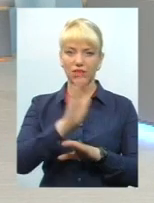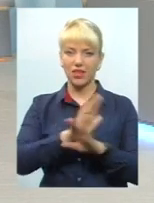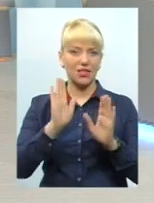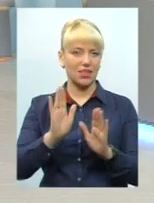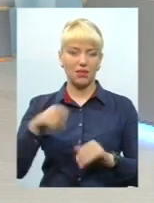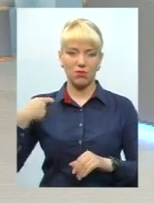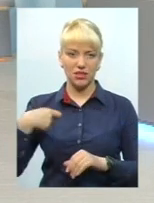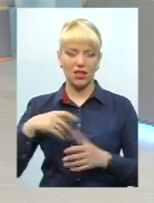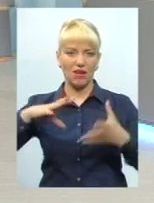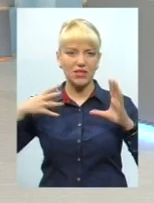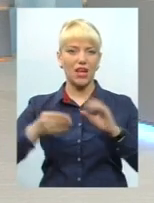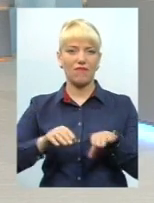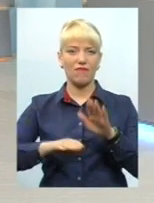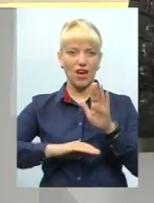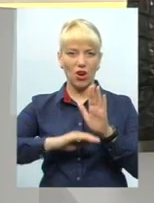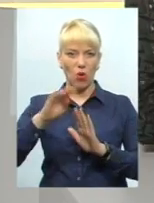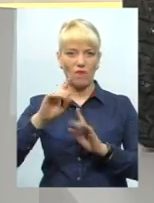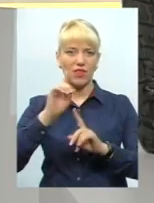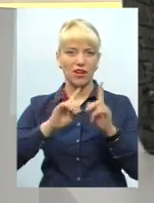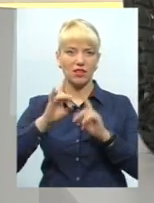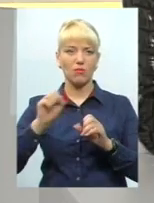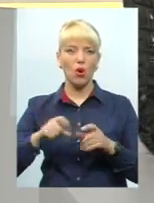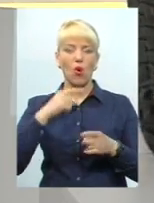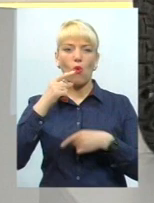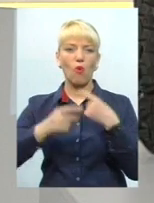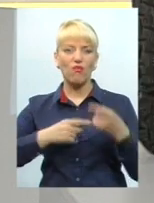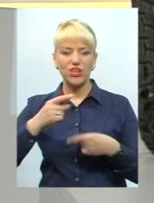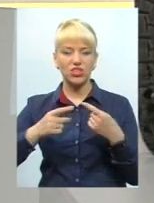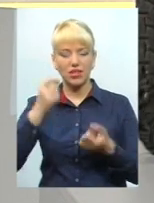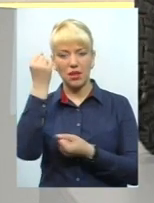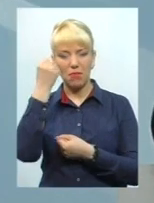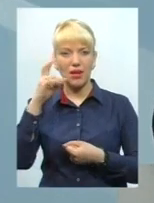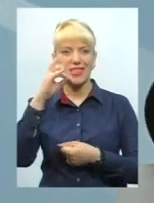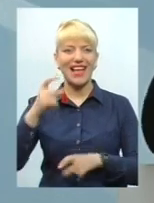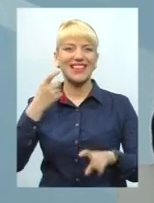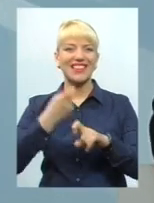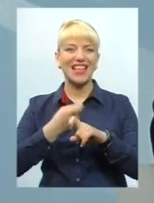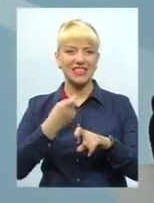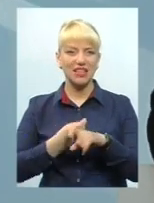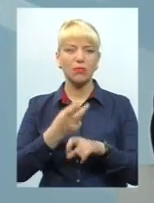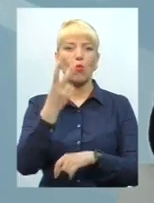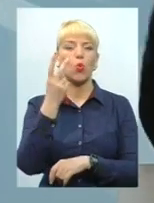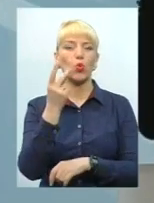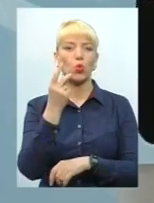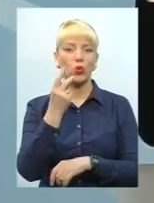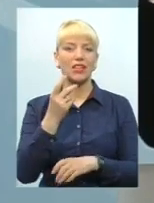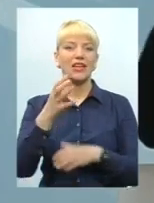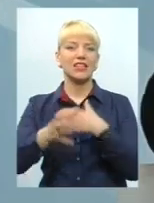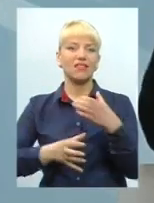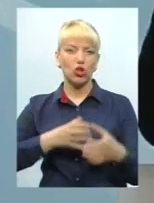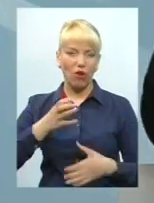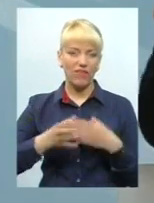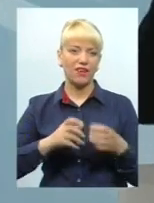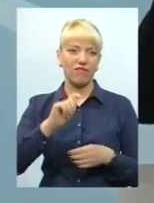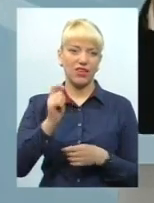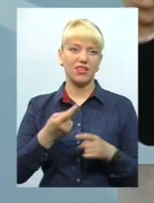а взагалі, значить, і Верховної Ради. Про увічнення перемоги над нацизмом у Другій світовій війні. Так. Значить, по-перше,